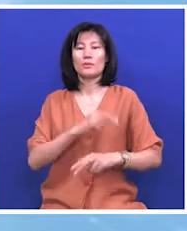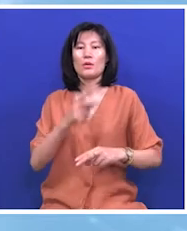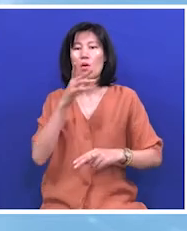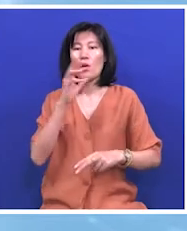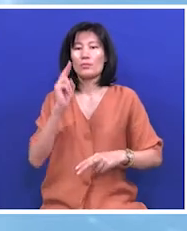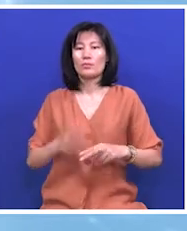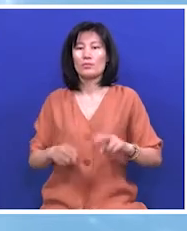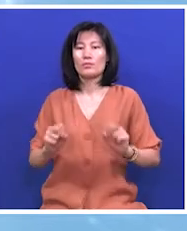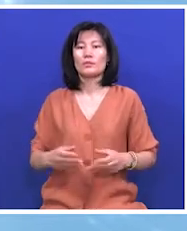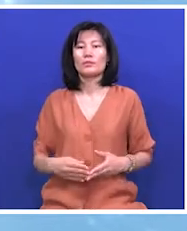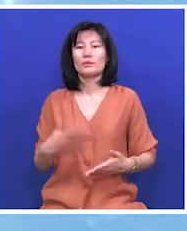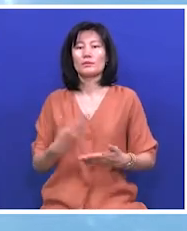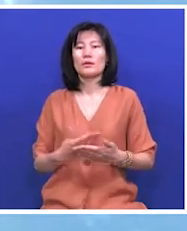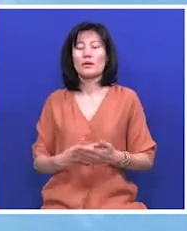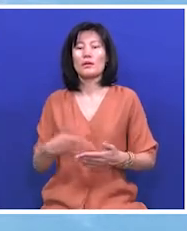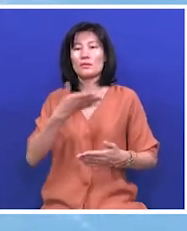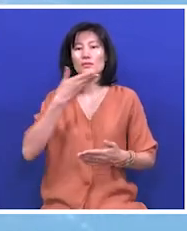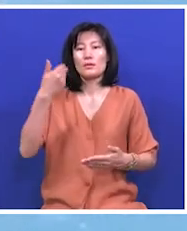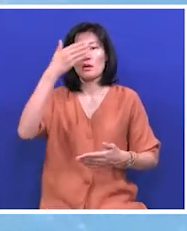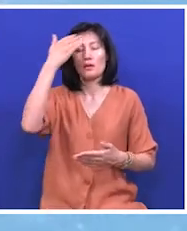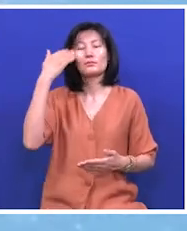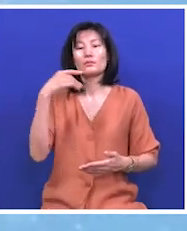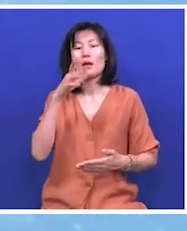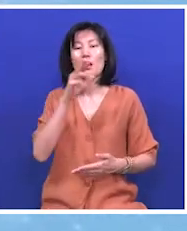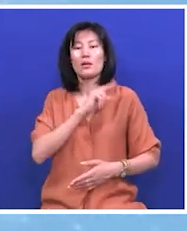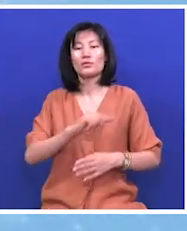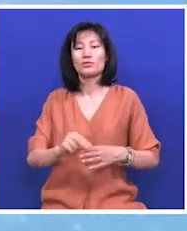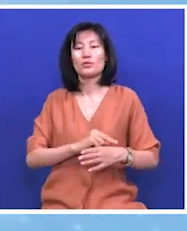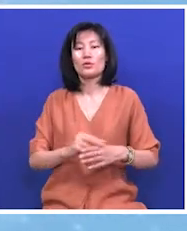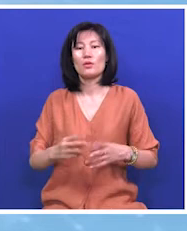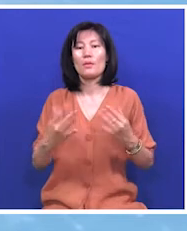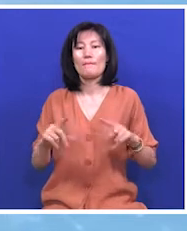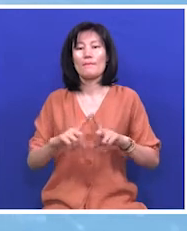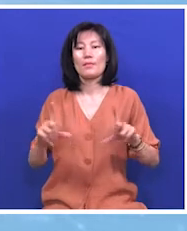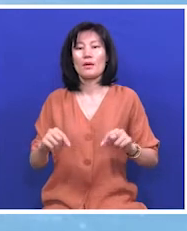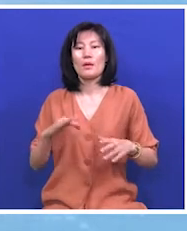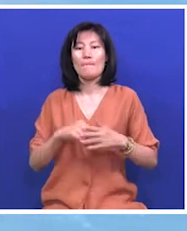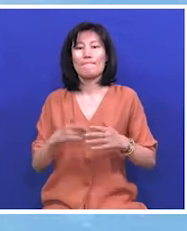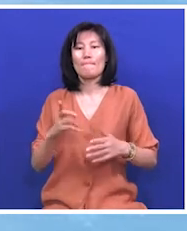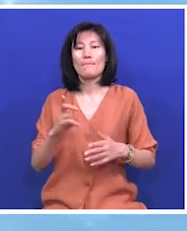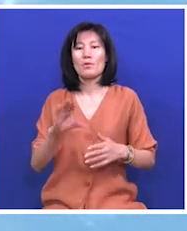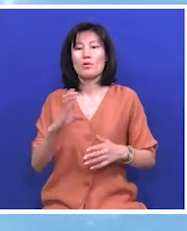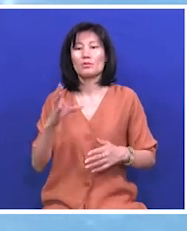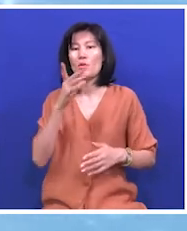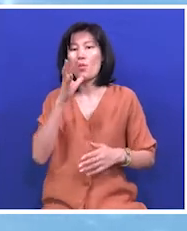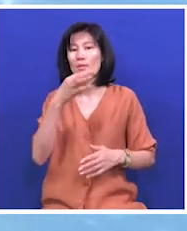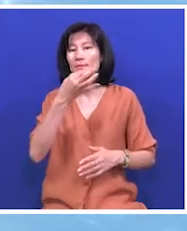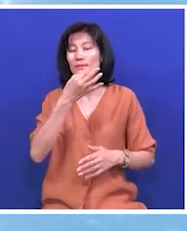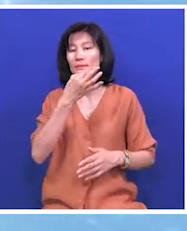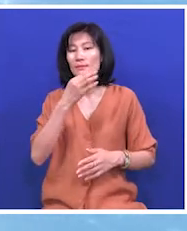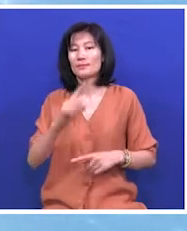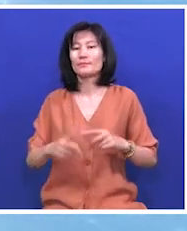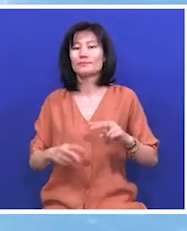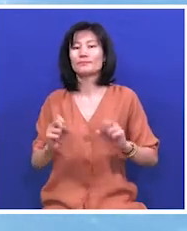мектептер жұмысын уақытша тоқтатқан болатын. Сол себепті жаз мезгілінде жүзеге асатын жөндеу жұмыстары мектеп іші бос болғандықтан уақытынан